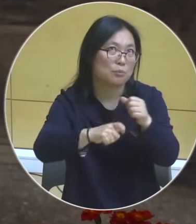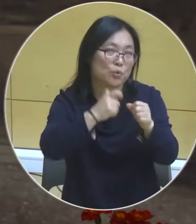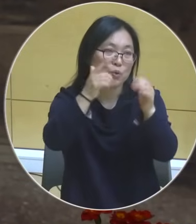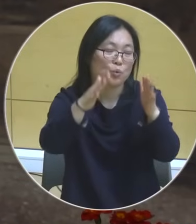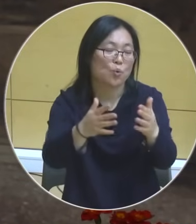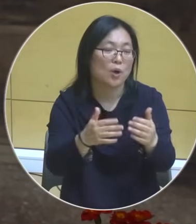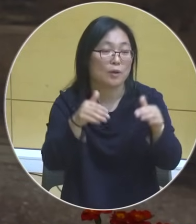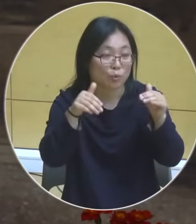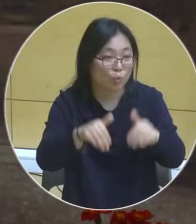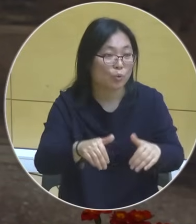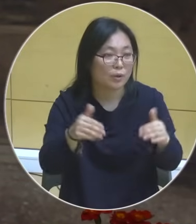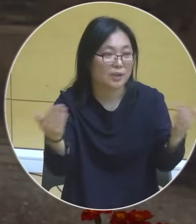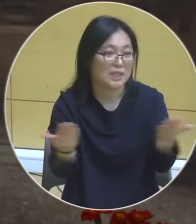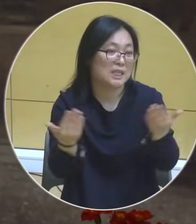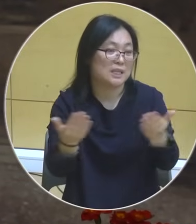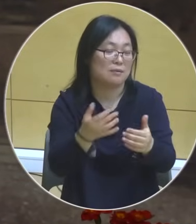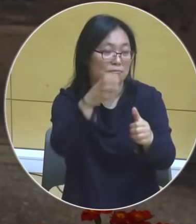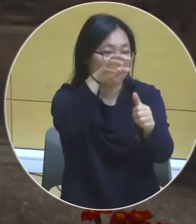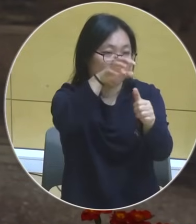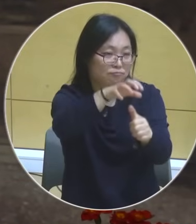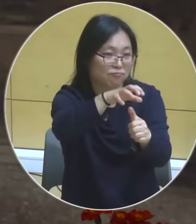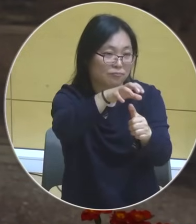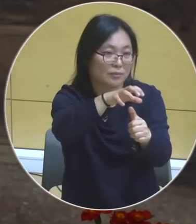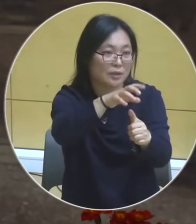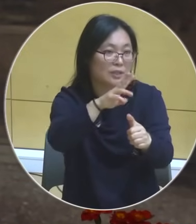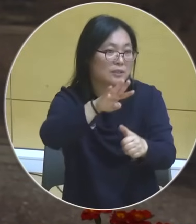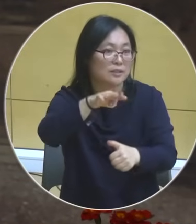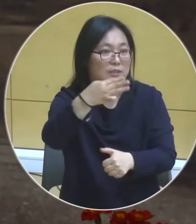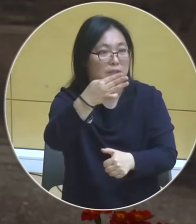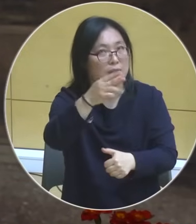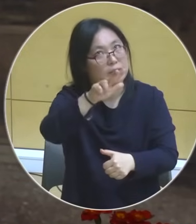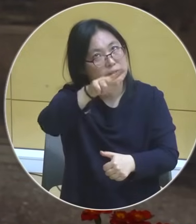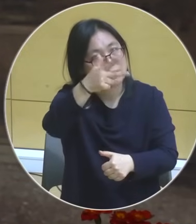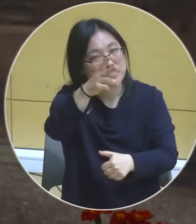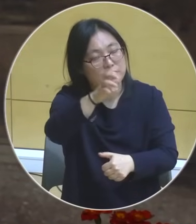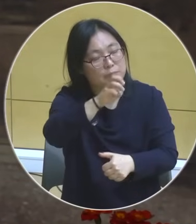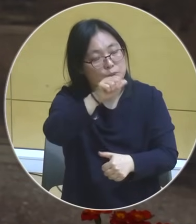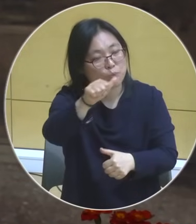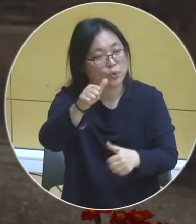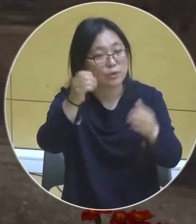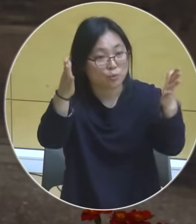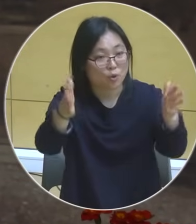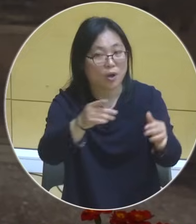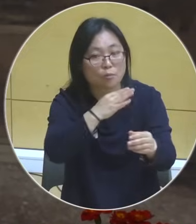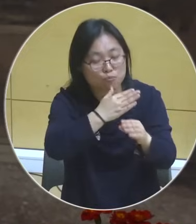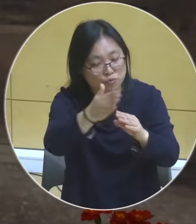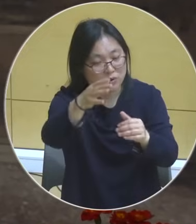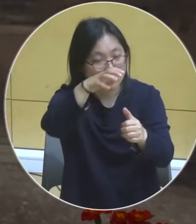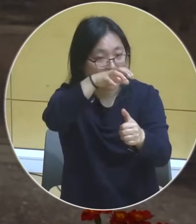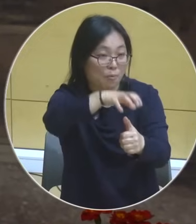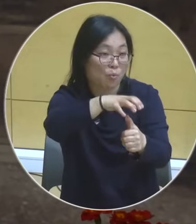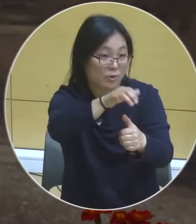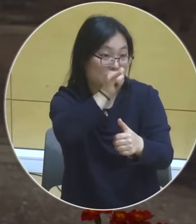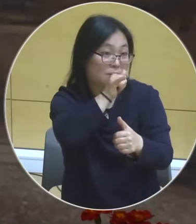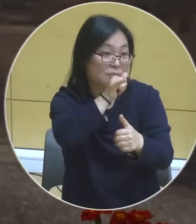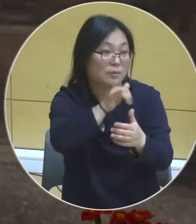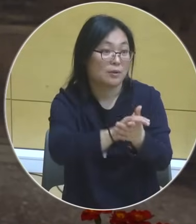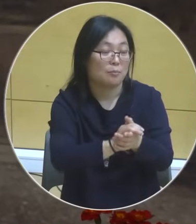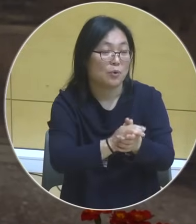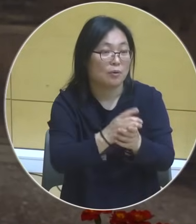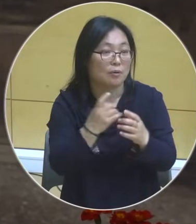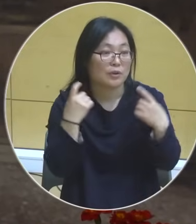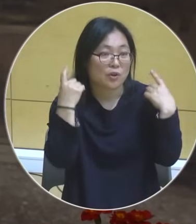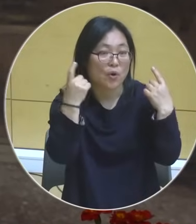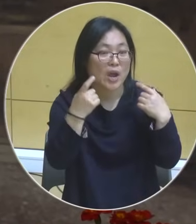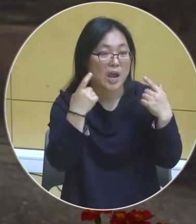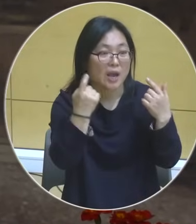받고 735일을 억류되어 있었습니다. 북한의 선교를 꿈꾸며 여행 가이드로